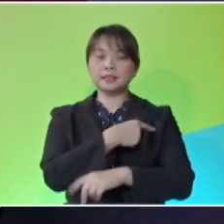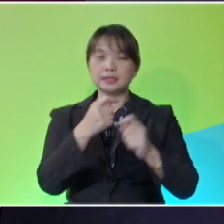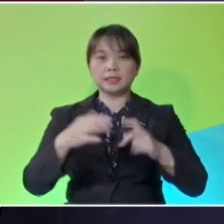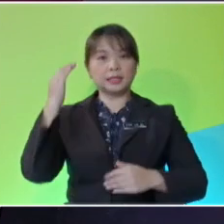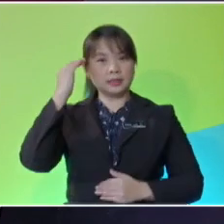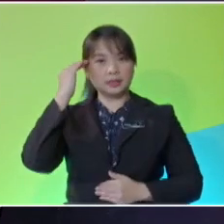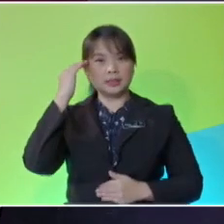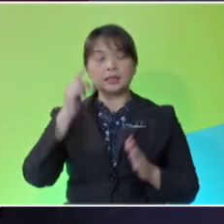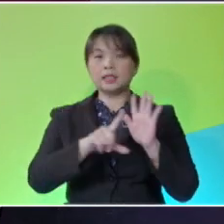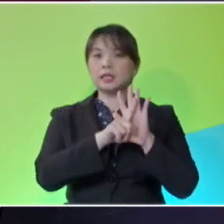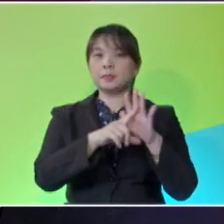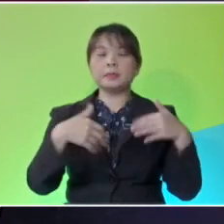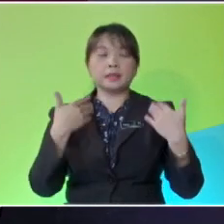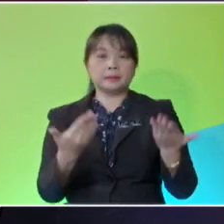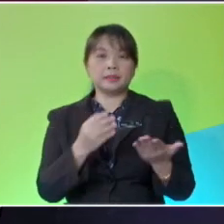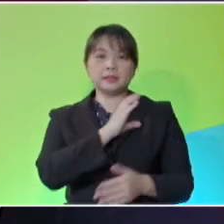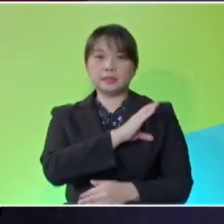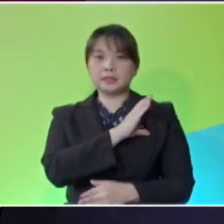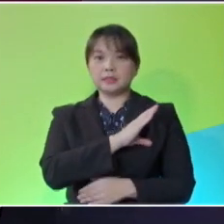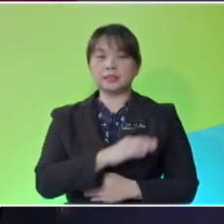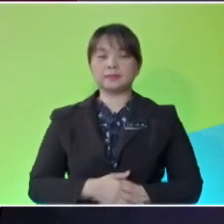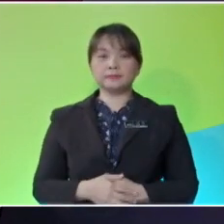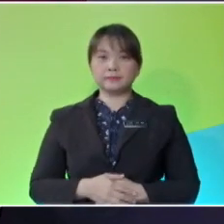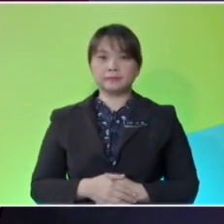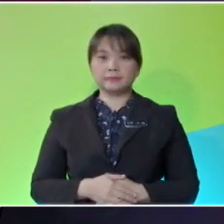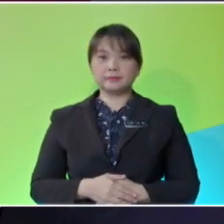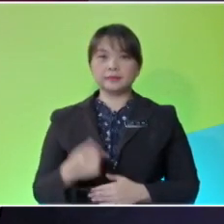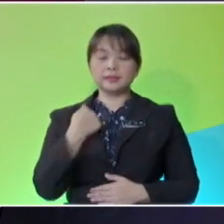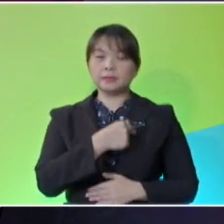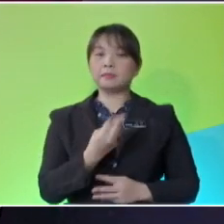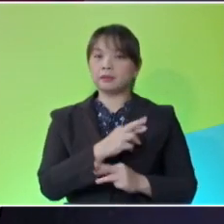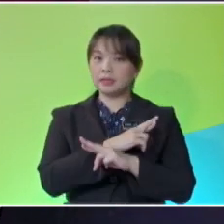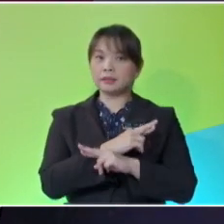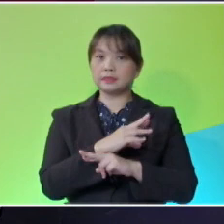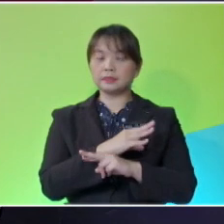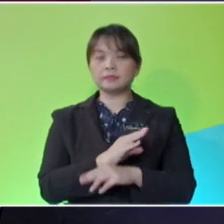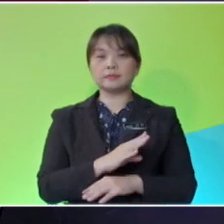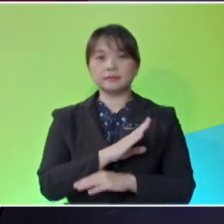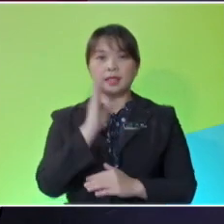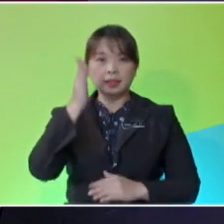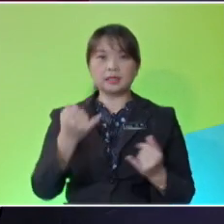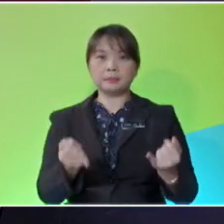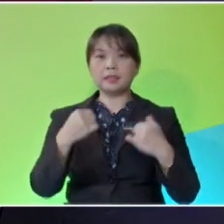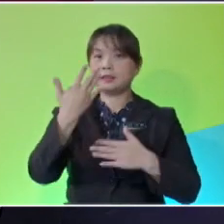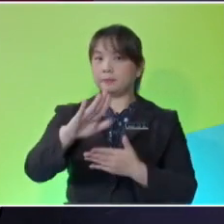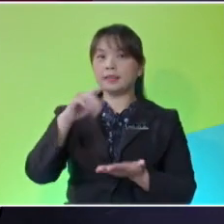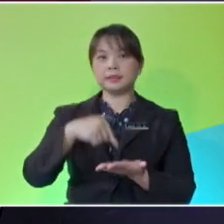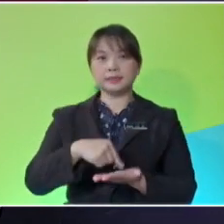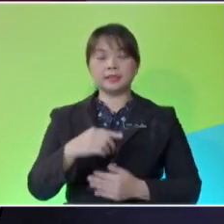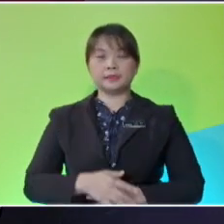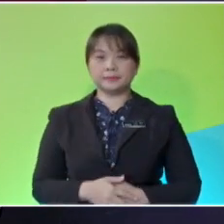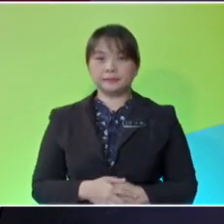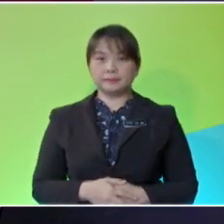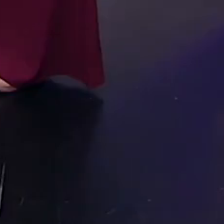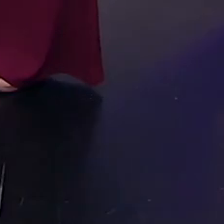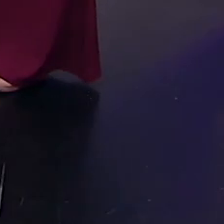ini bagaimana ciri-ciri semua kita sudah mengenal pasti kita tidak berhenti tapi jangan kemana-mana tahu kembali semula dan laki-laki